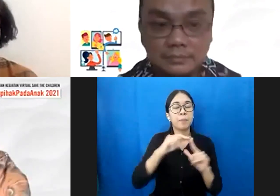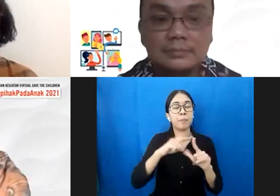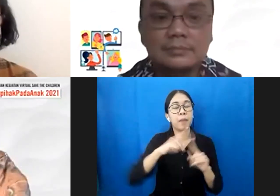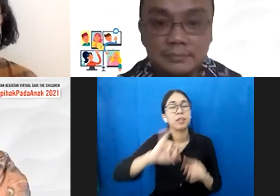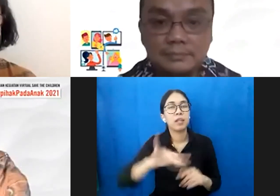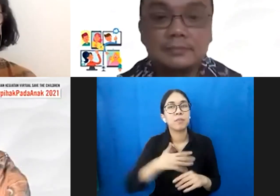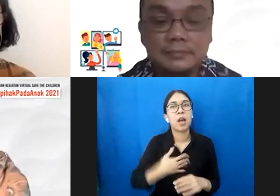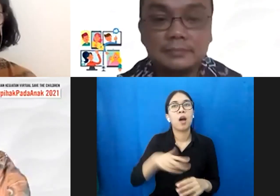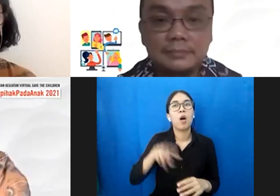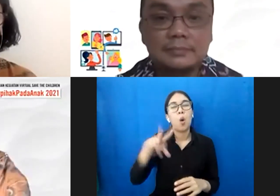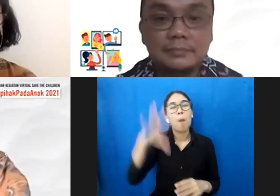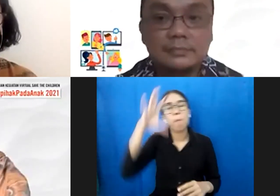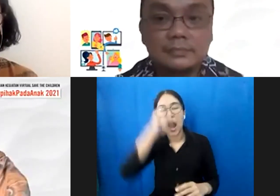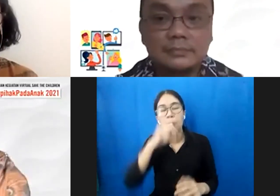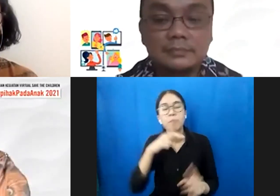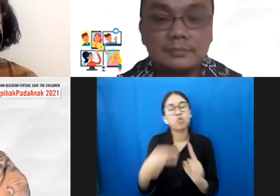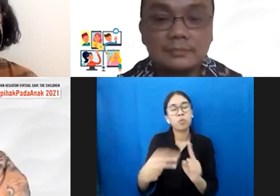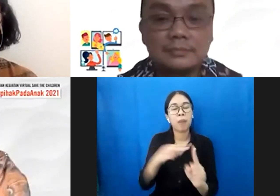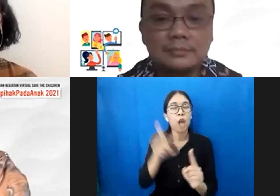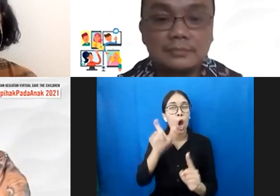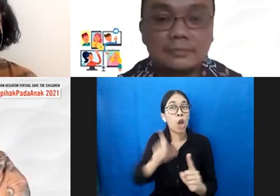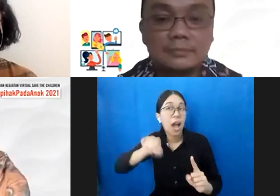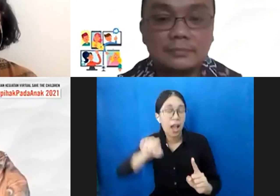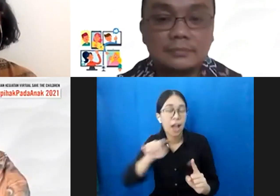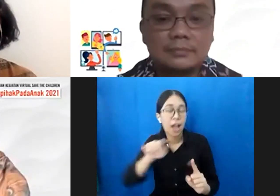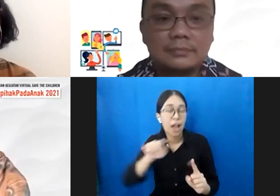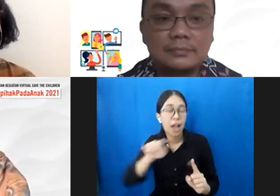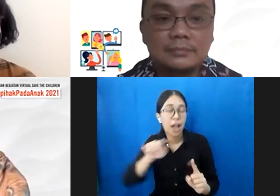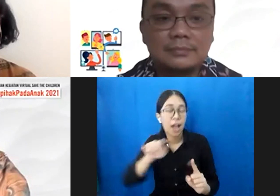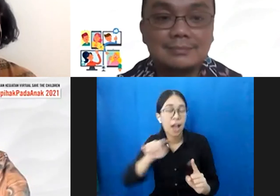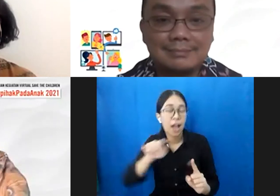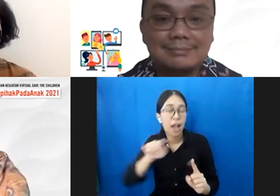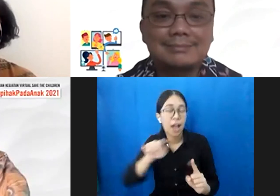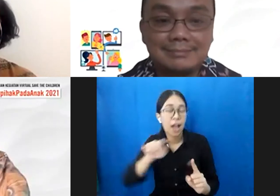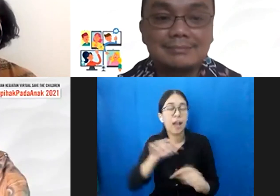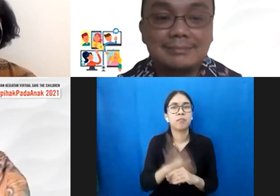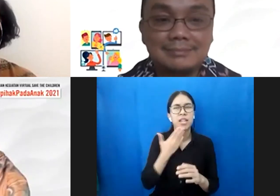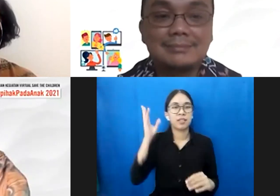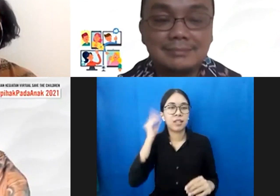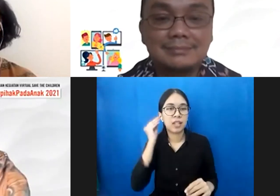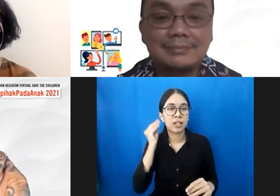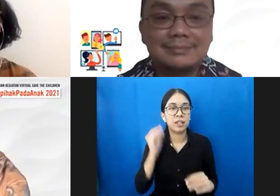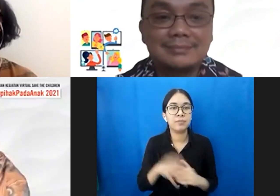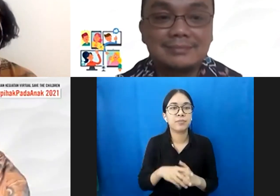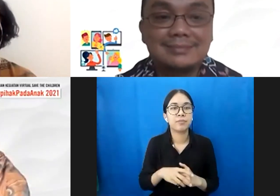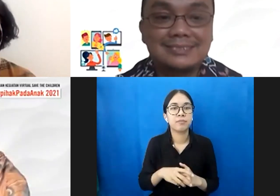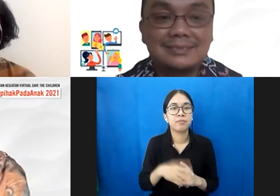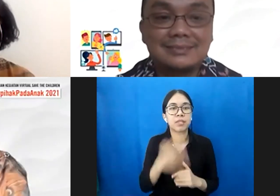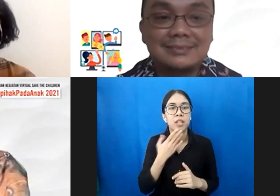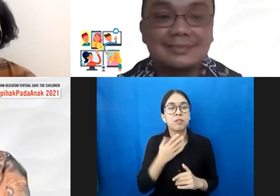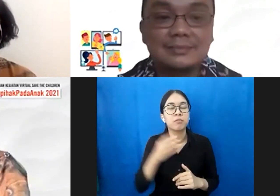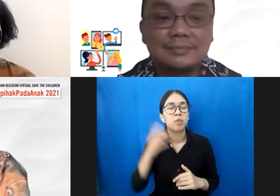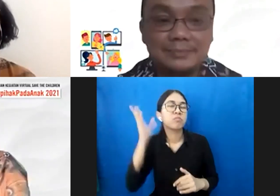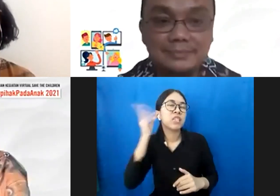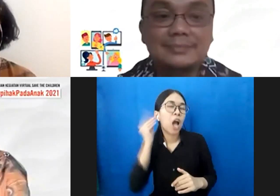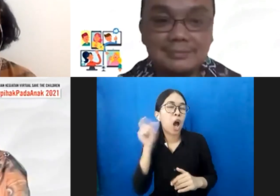orang tersebut gitu ya. Seringkali kita hanya mendengar apa hal-hal yang ingin kita dengar gitu, dan kemudian reaksi kita lebih ke reaktif, bukannya